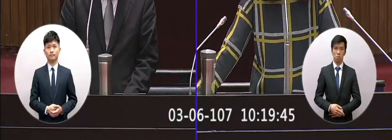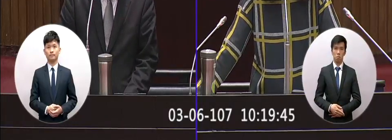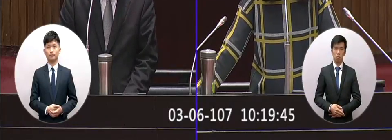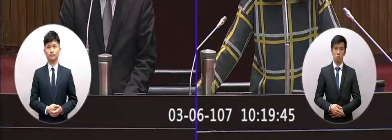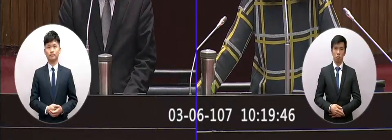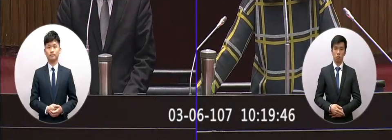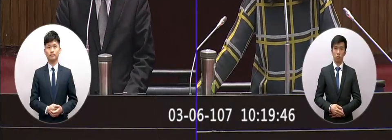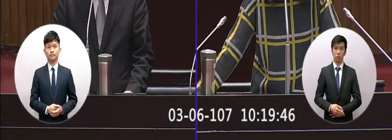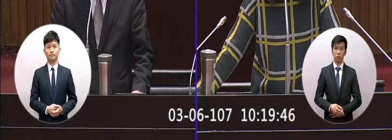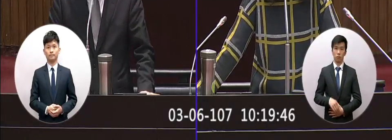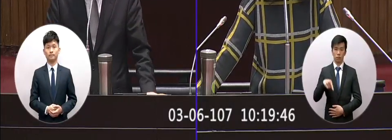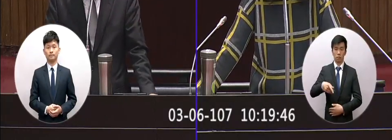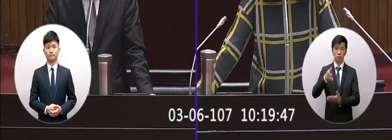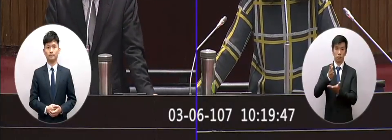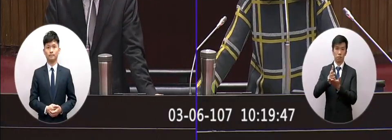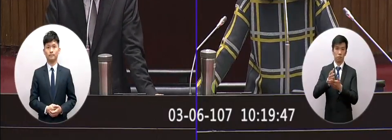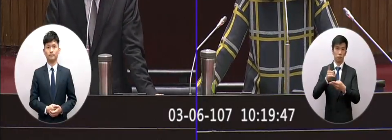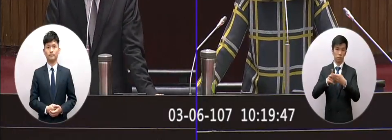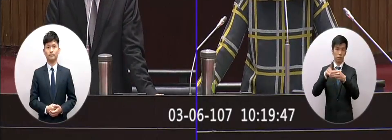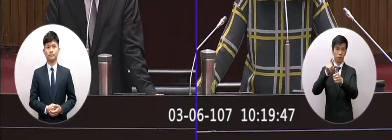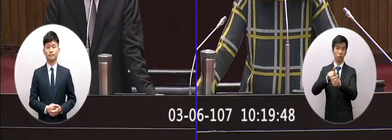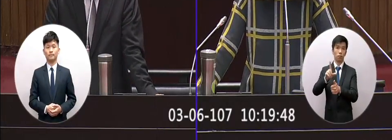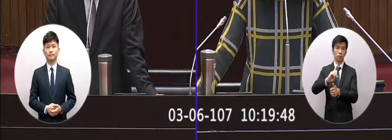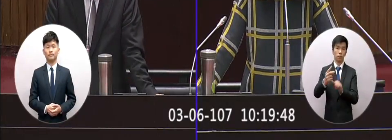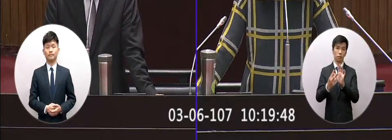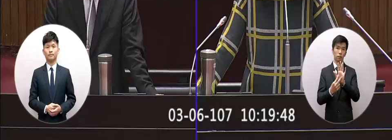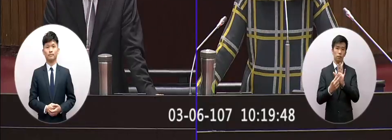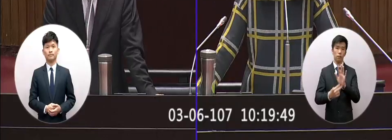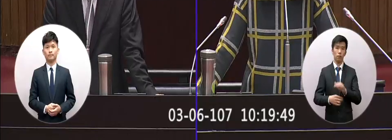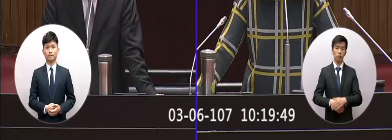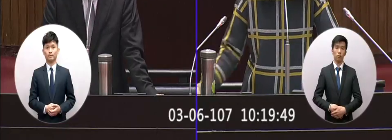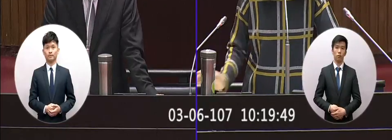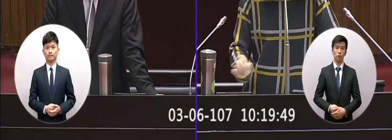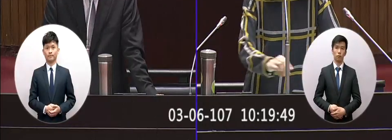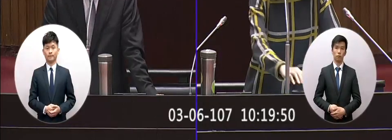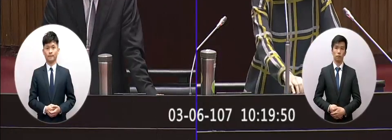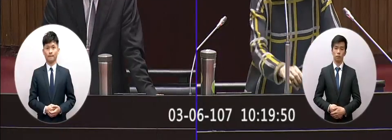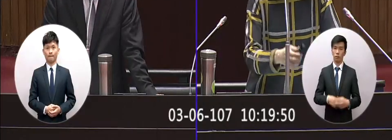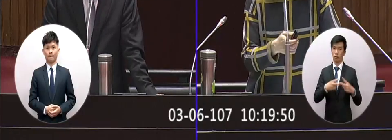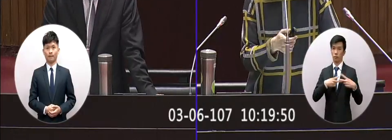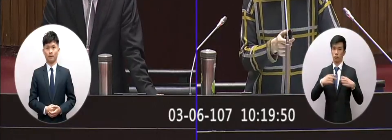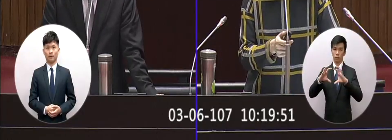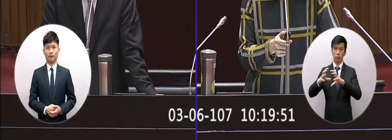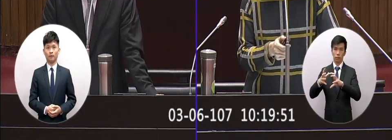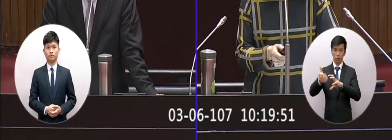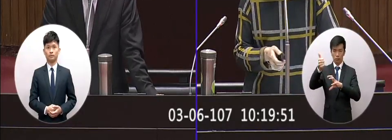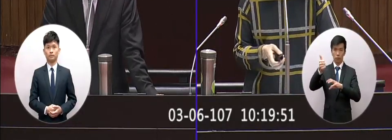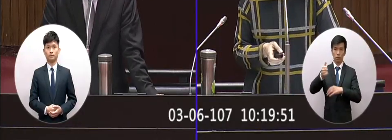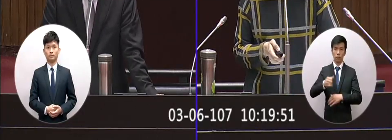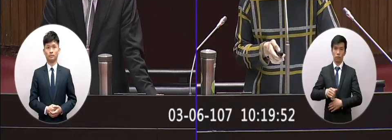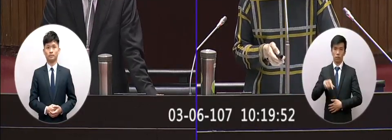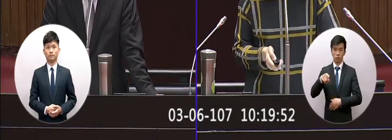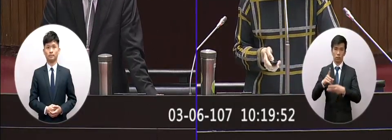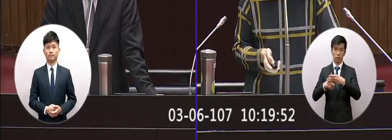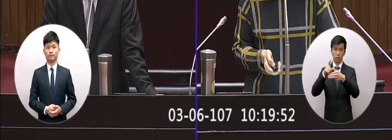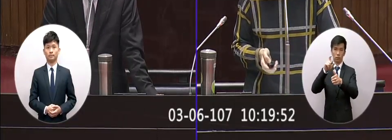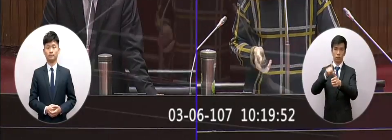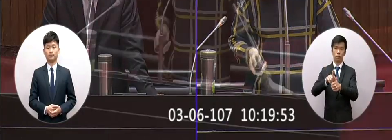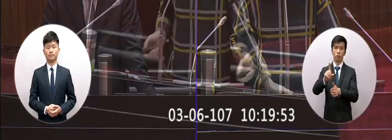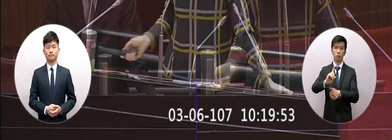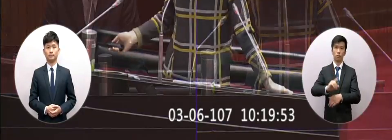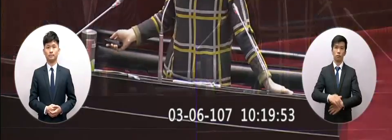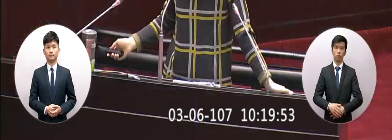院长说明一下哦。其实整个主题呢，蔡总统他的一个主轴，他